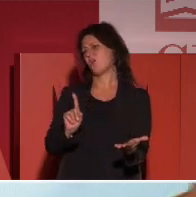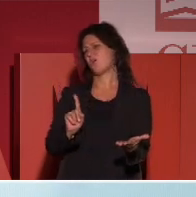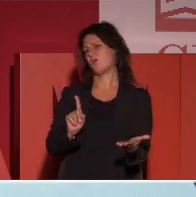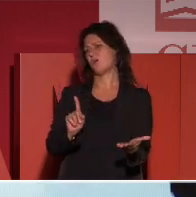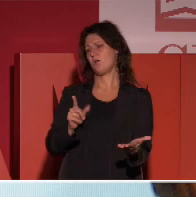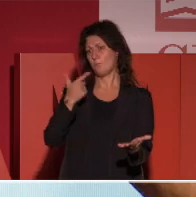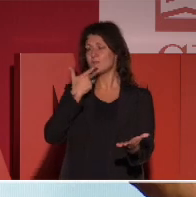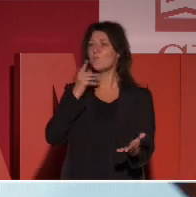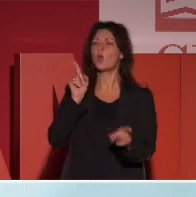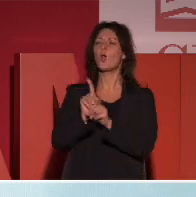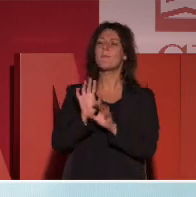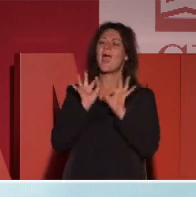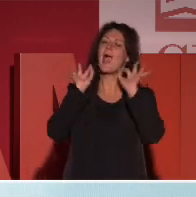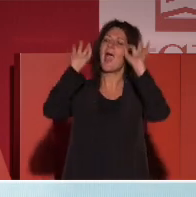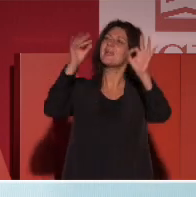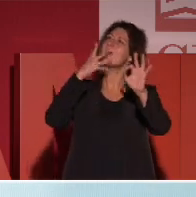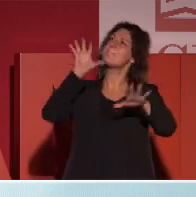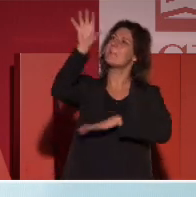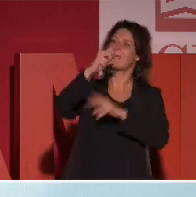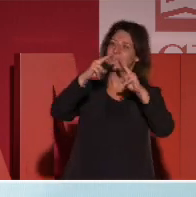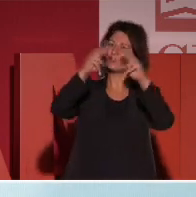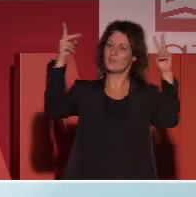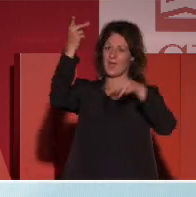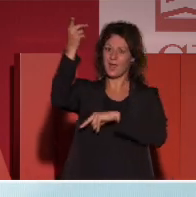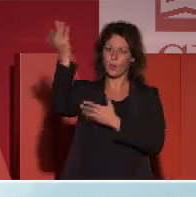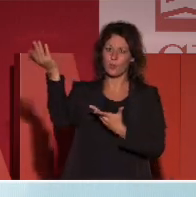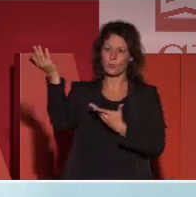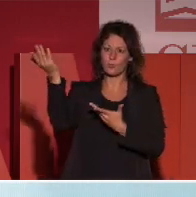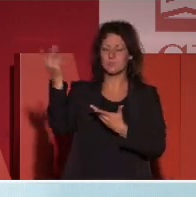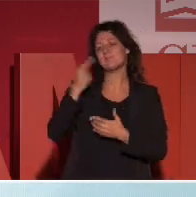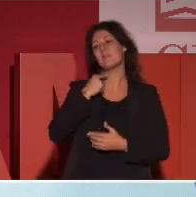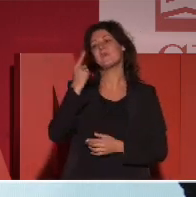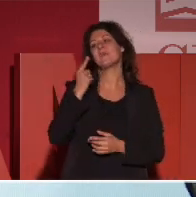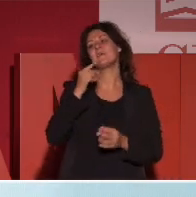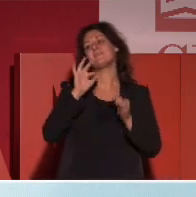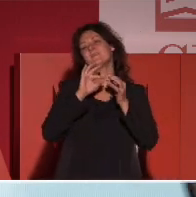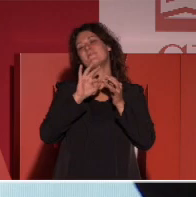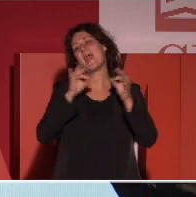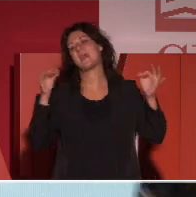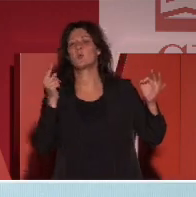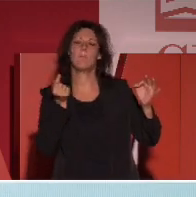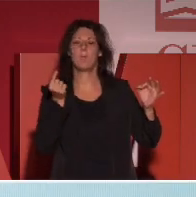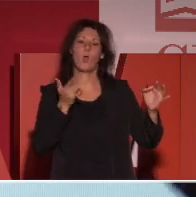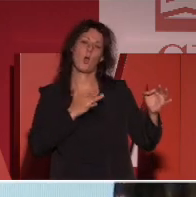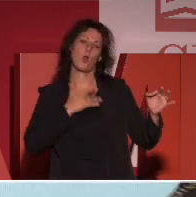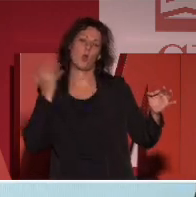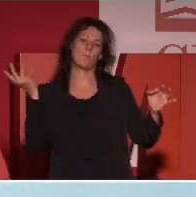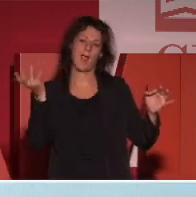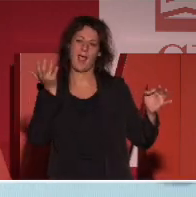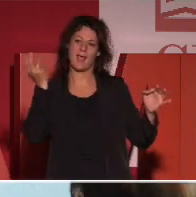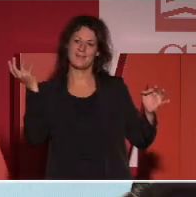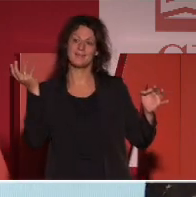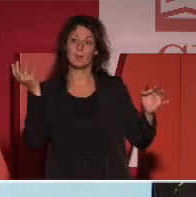che ha una visione un po romantica se vogliamo ma è proprio quello che fa la differenza è quello che poi ha spinto le grandi